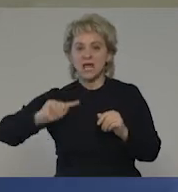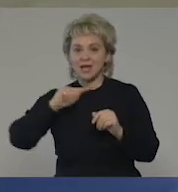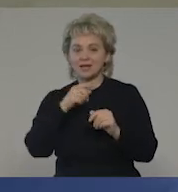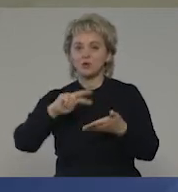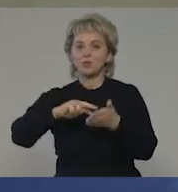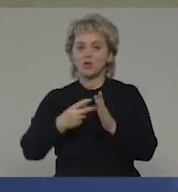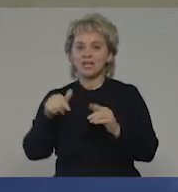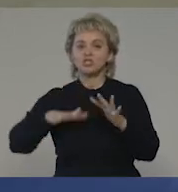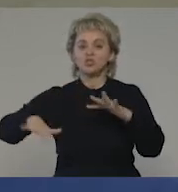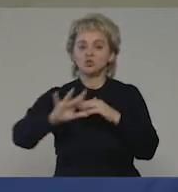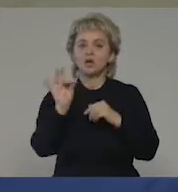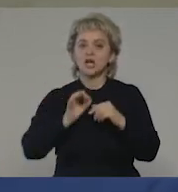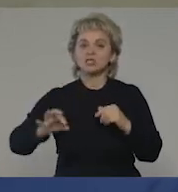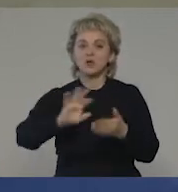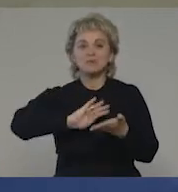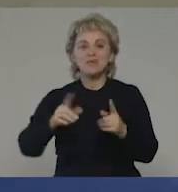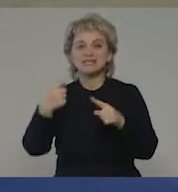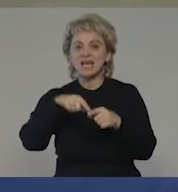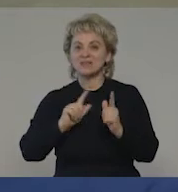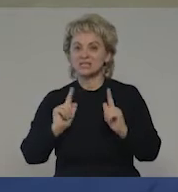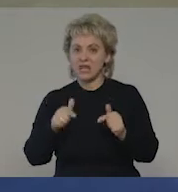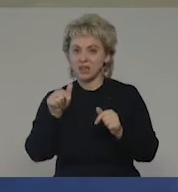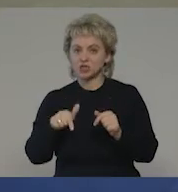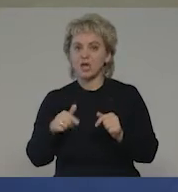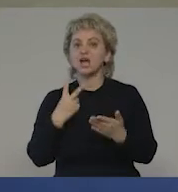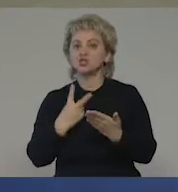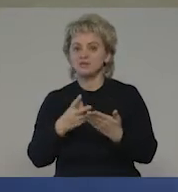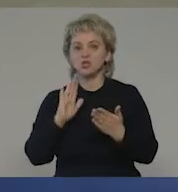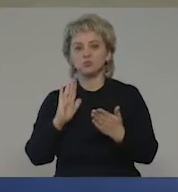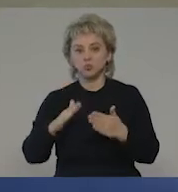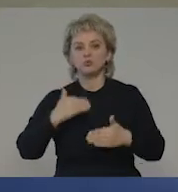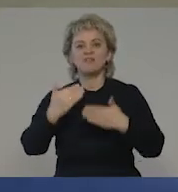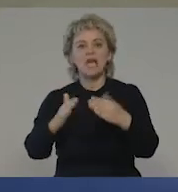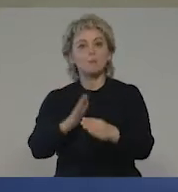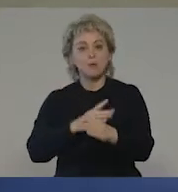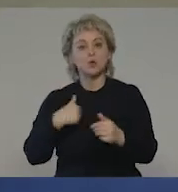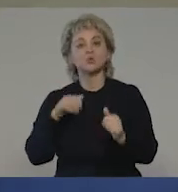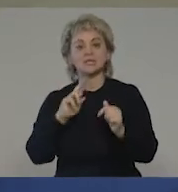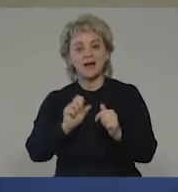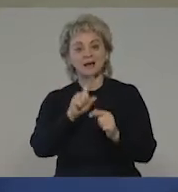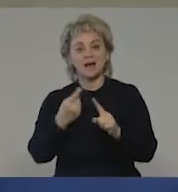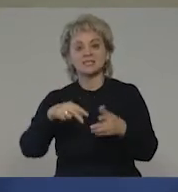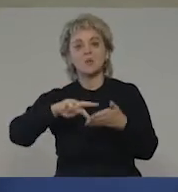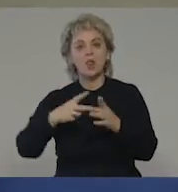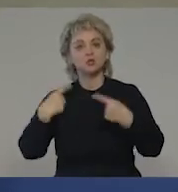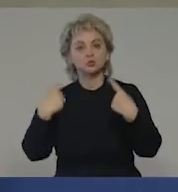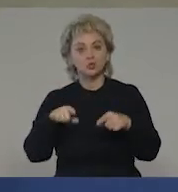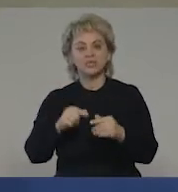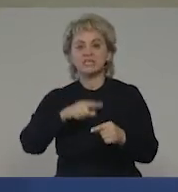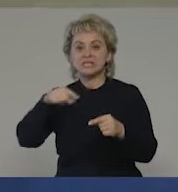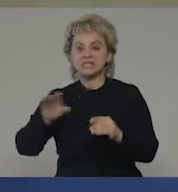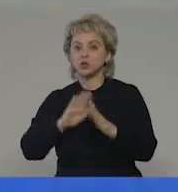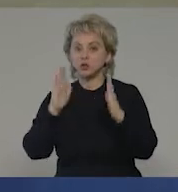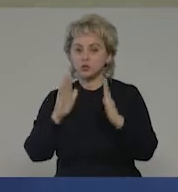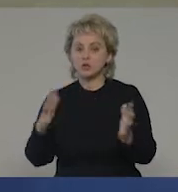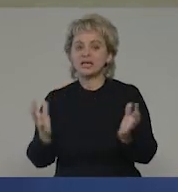социально-экономические проекты на территории Ростовской области без этого соглашения, очевидно, будут двигаться медленнее. У нас как раз планы другие. Динамику не